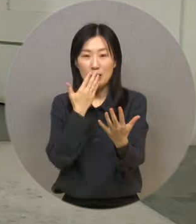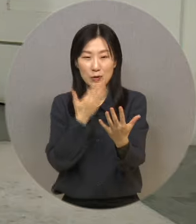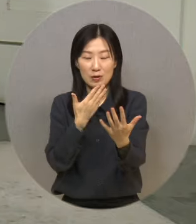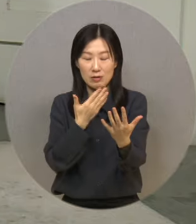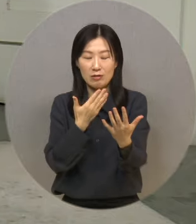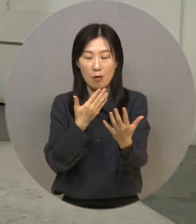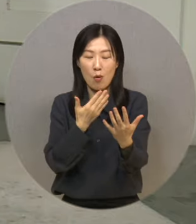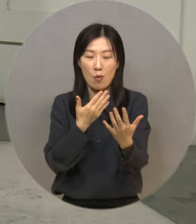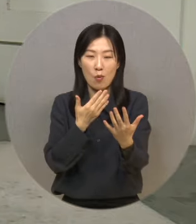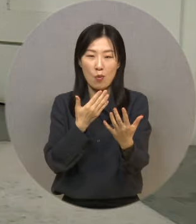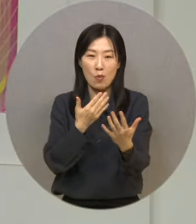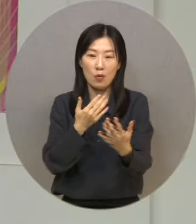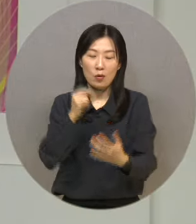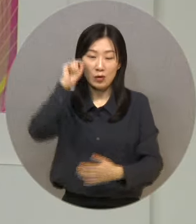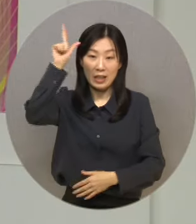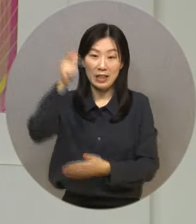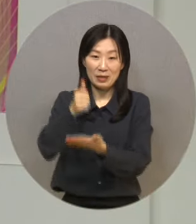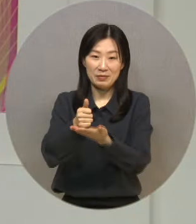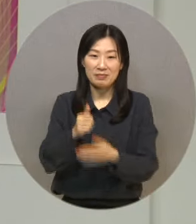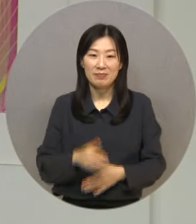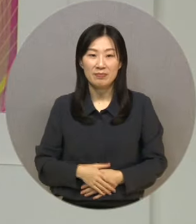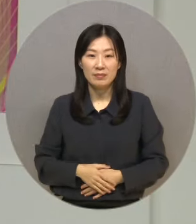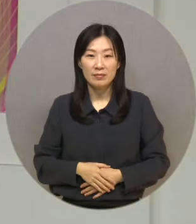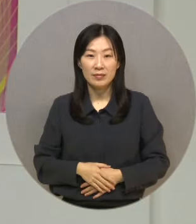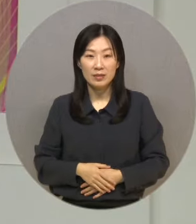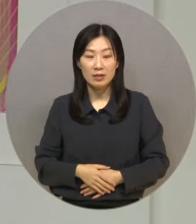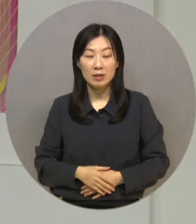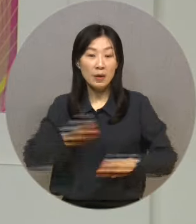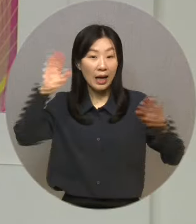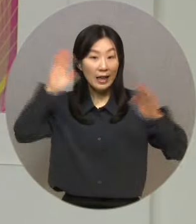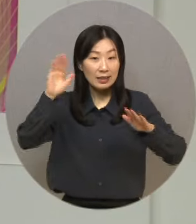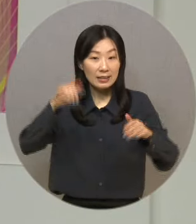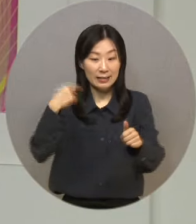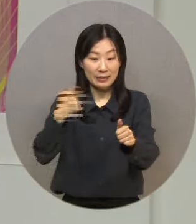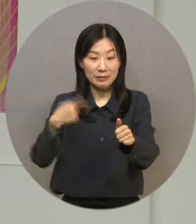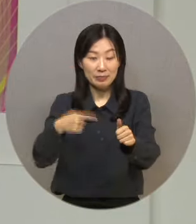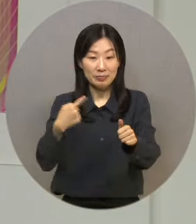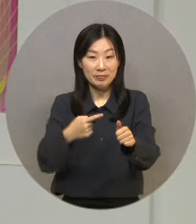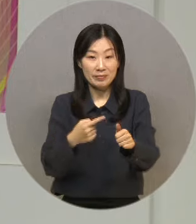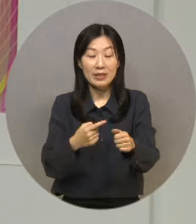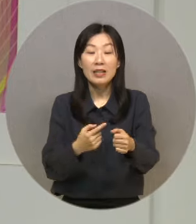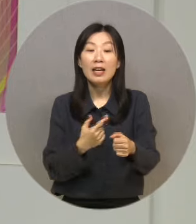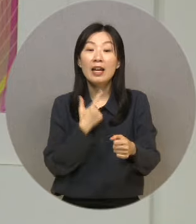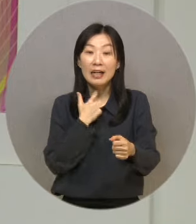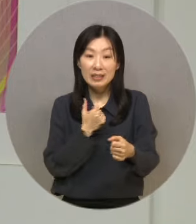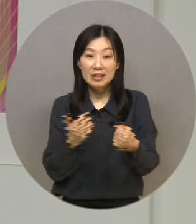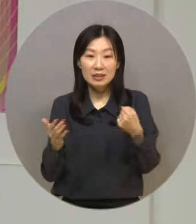예, 예. 그러면 그렇게 이제 학생들을 지도를 하셨으니까